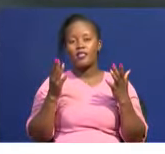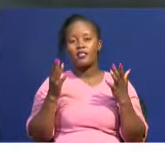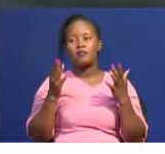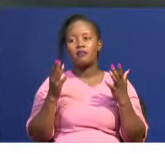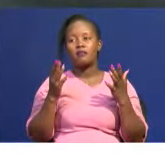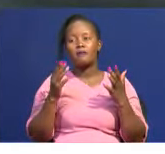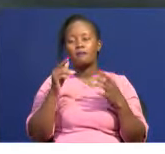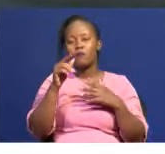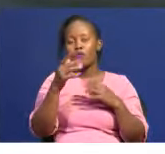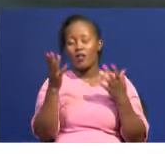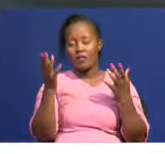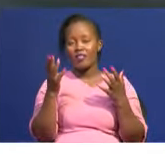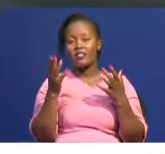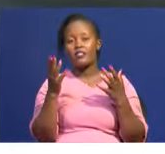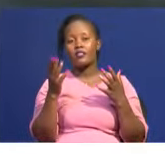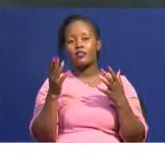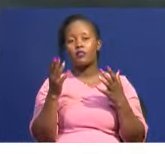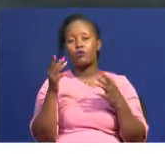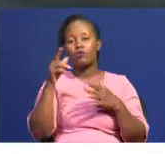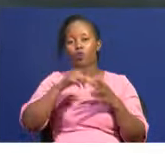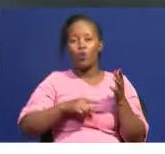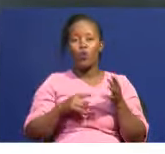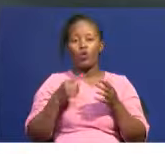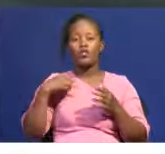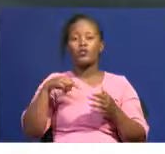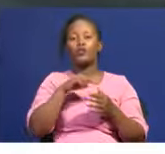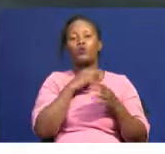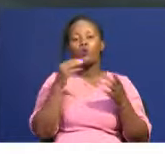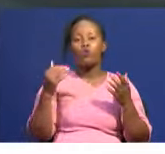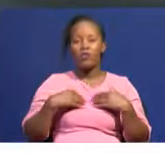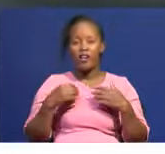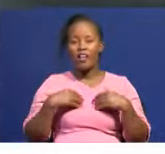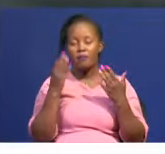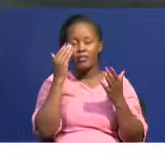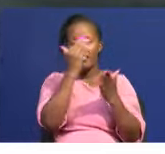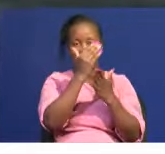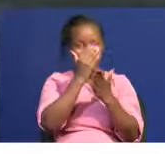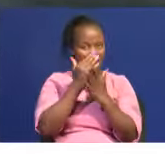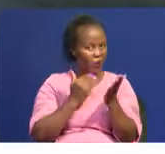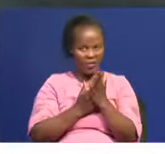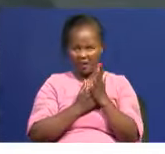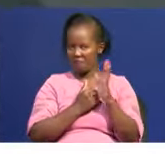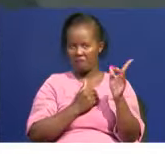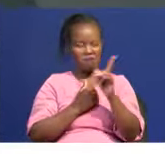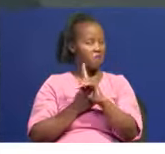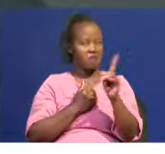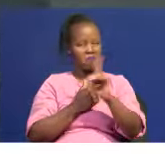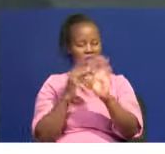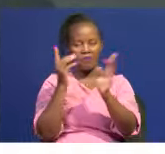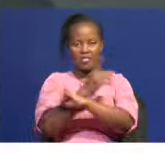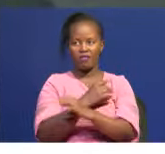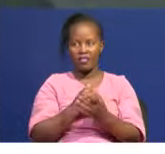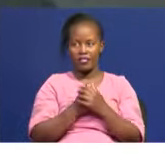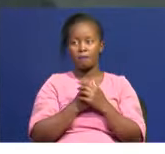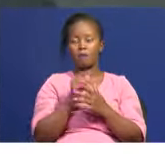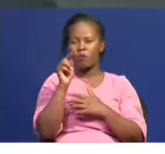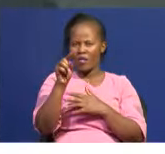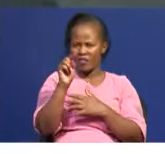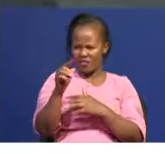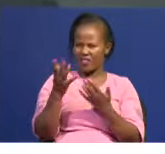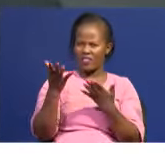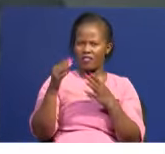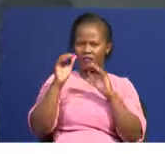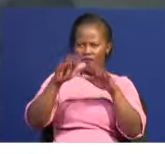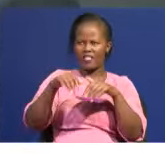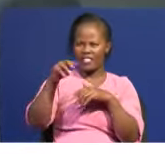fertilizer. It's not within the fertilizer subsidy program that I am running. Now, when you look at this product, Chairman, is